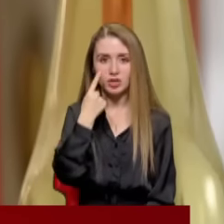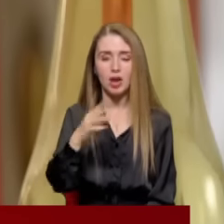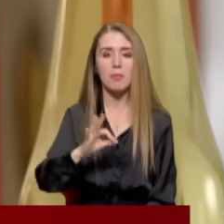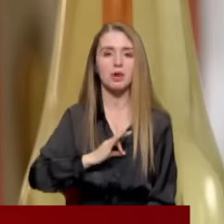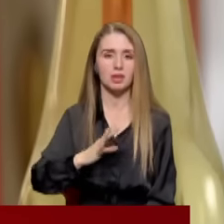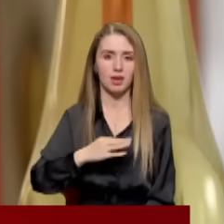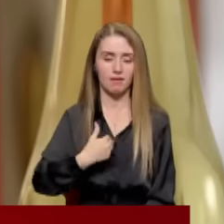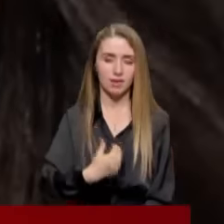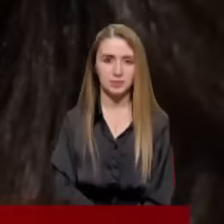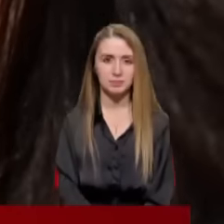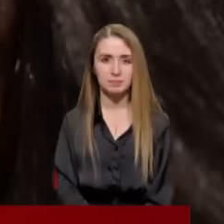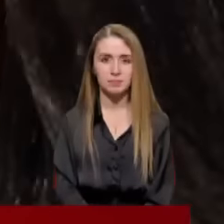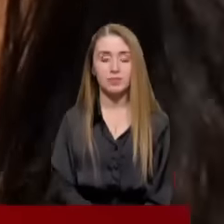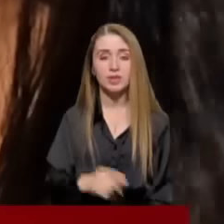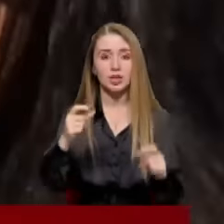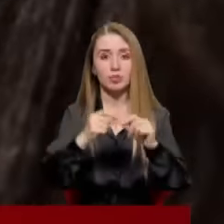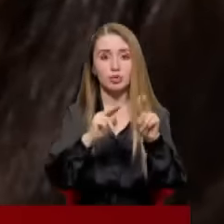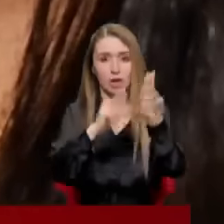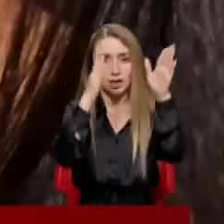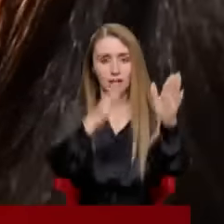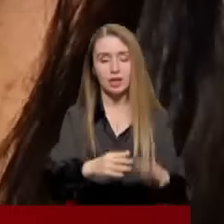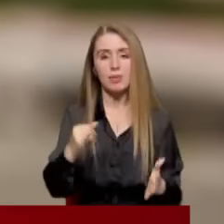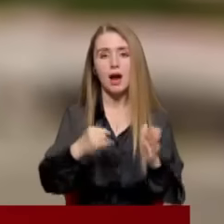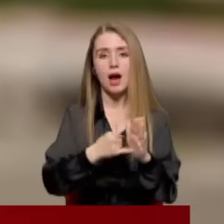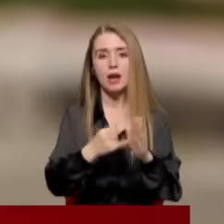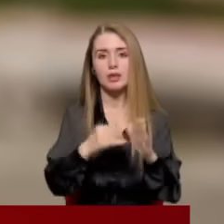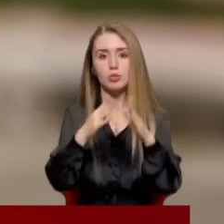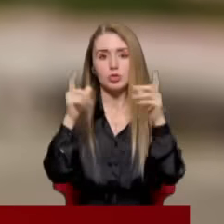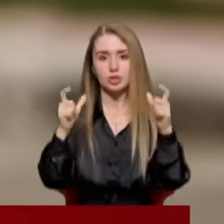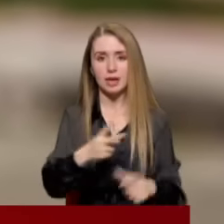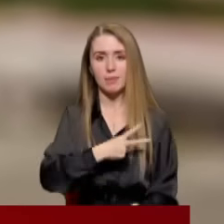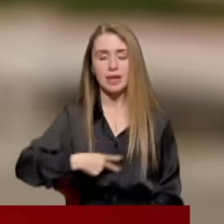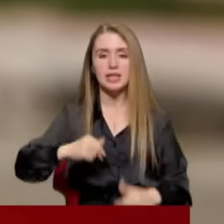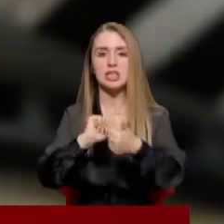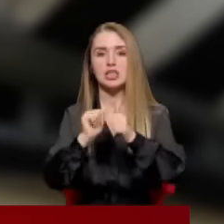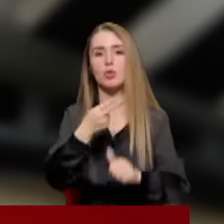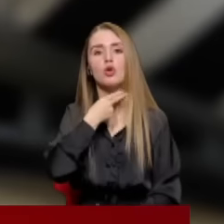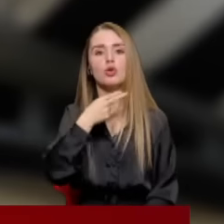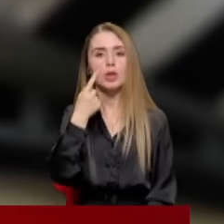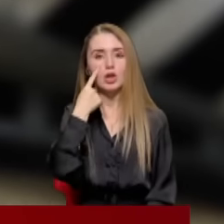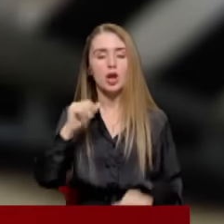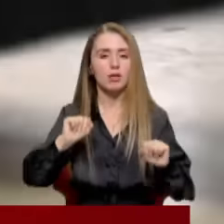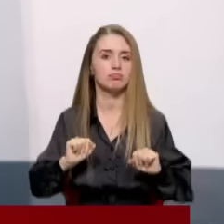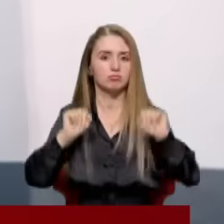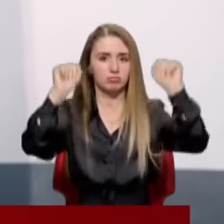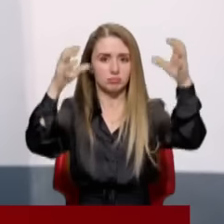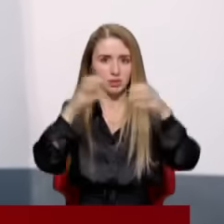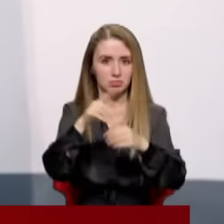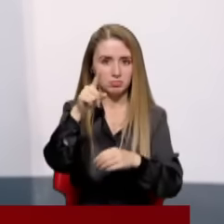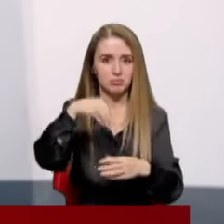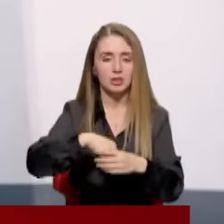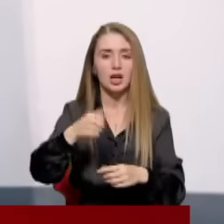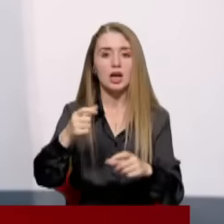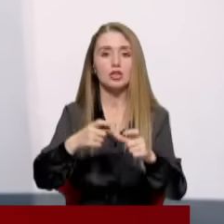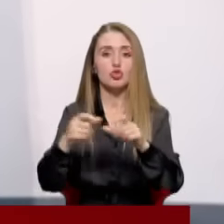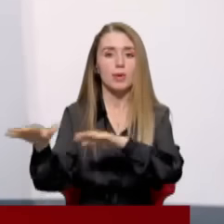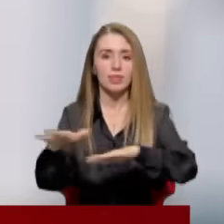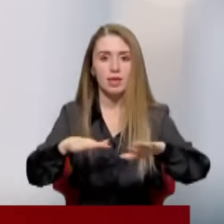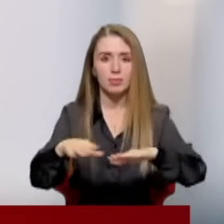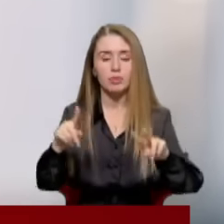şekilde madalyalarım var. Büşra Kayadibi, Gaziantep Büyükşehir Belediyesi Spor Kulübü'nün halter takımında 6 Şubat